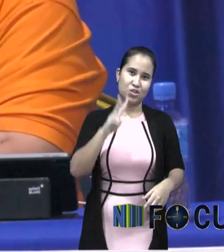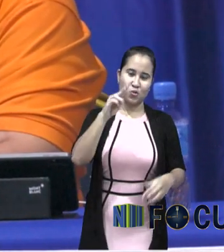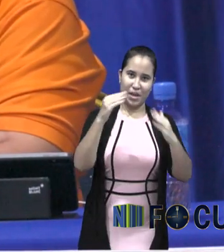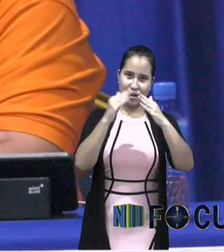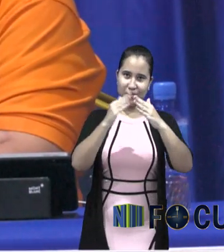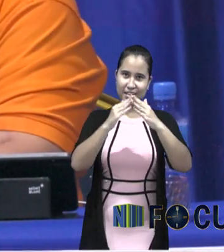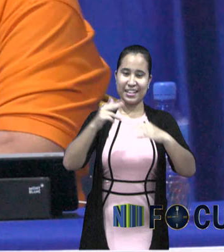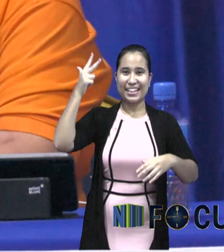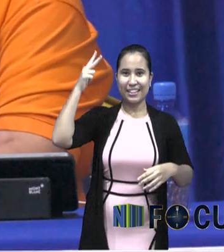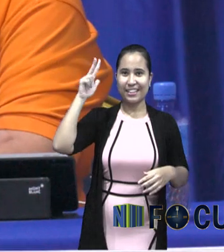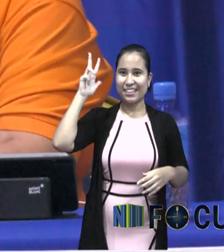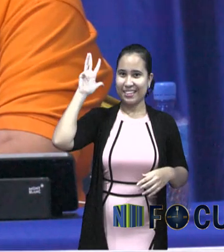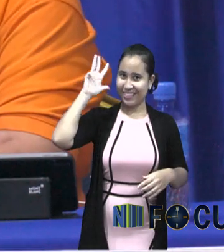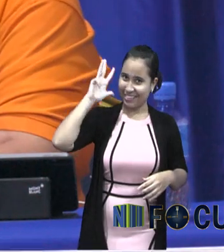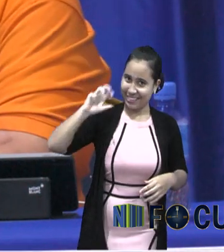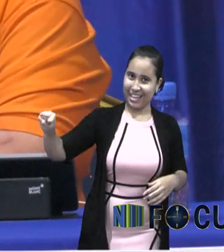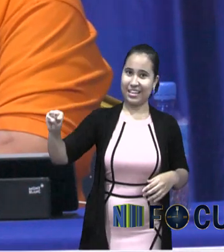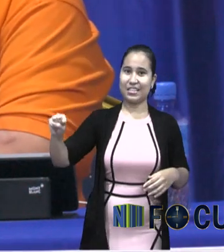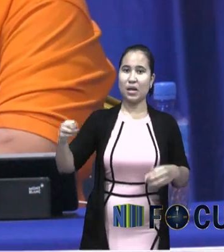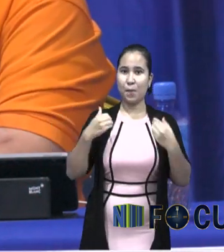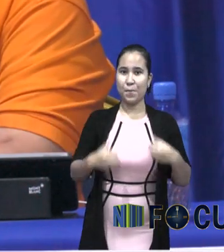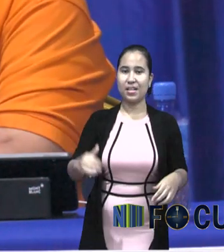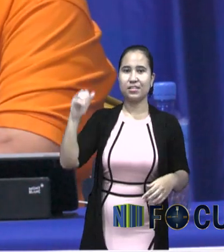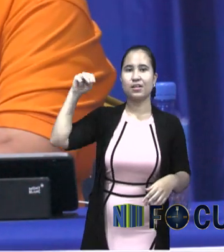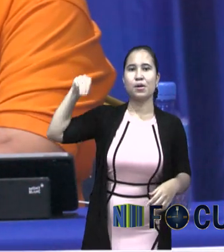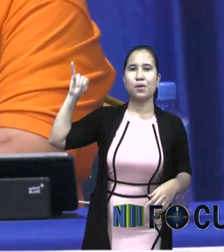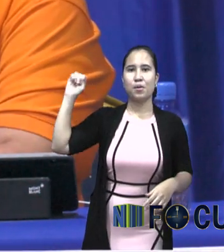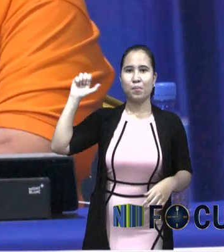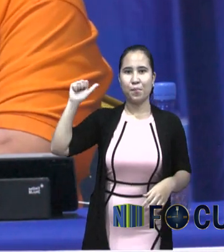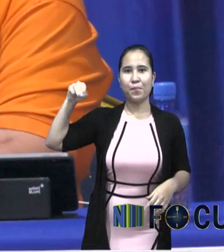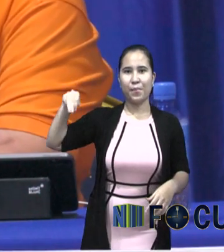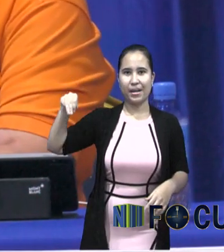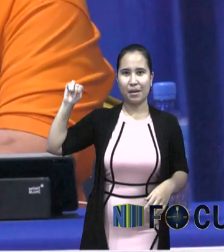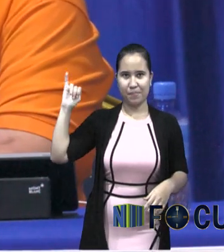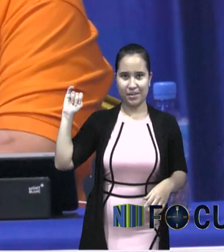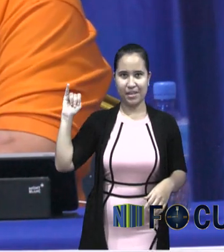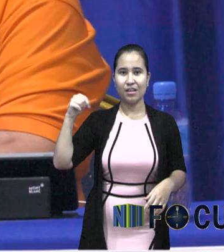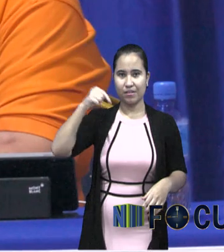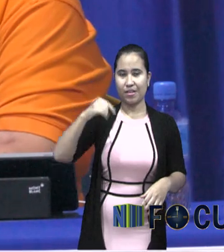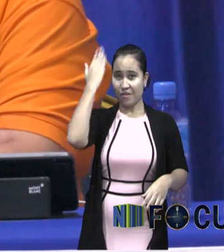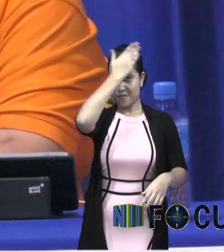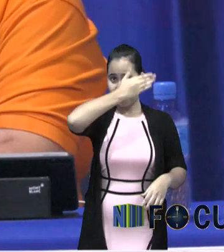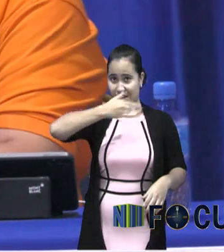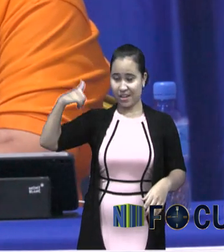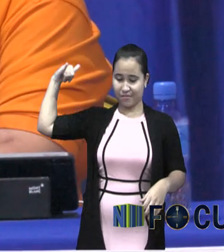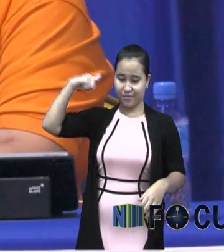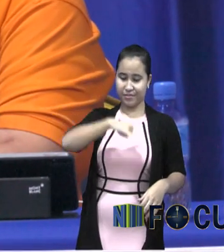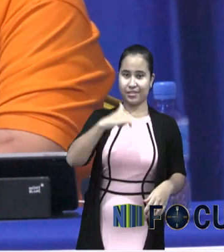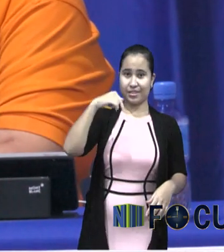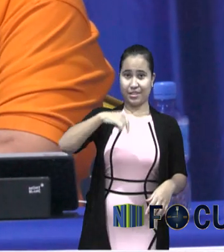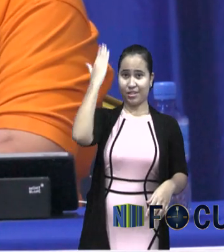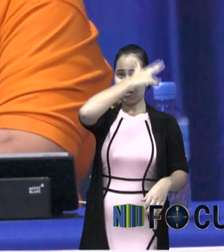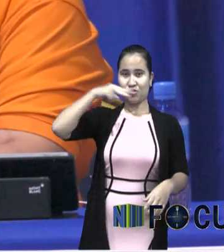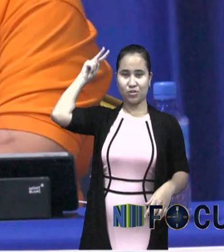90 personen die dus uit Miami komen. En dat is dus, die personen komen dan vanavond aan in Suriname. Dat geeft